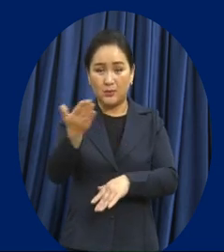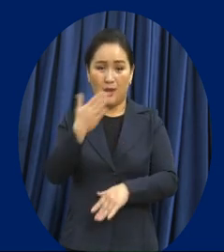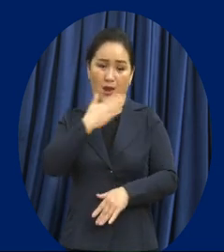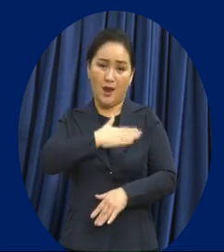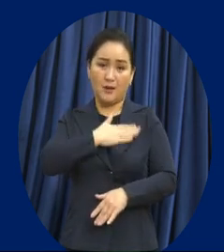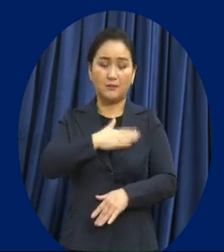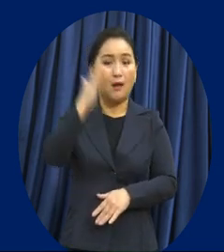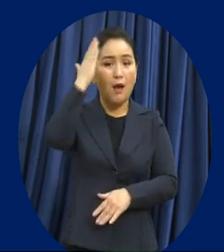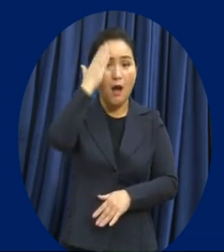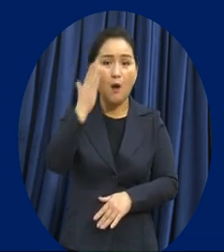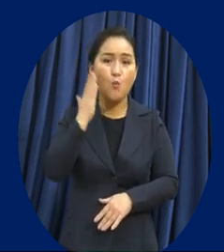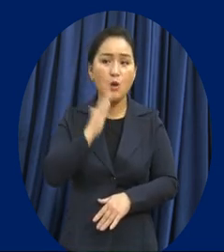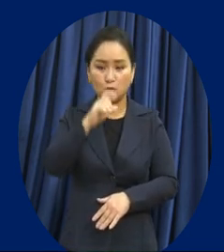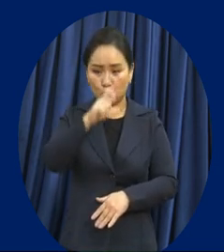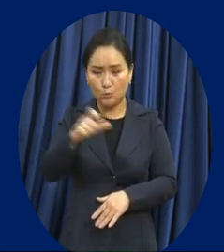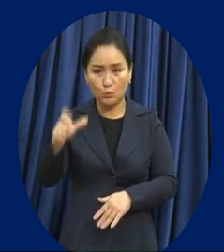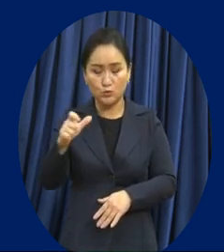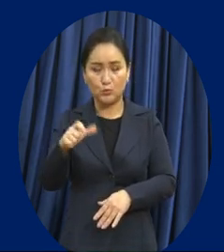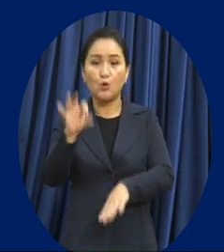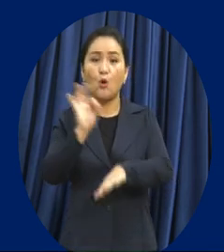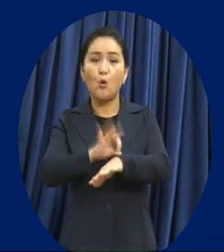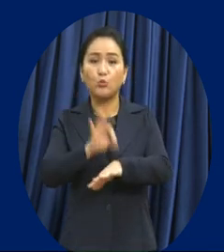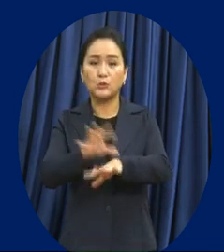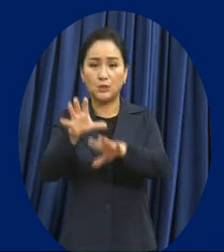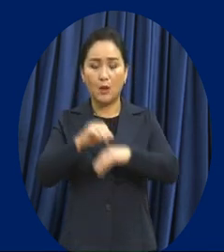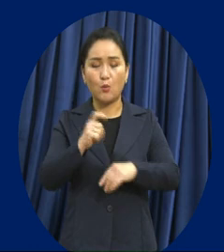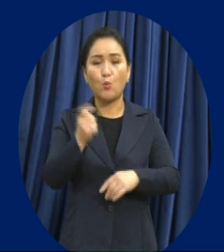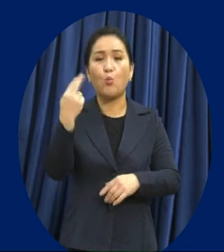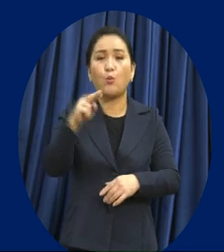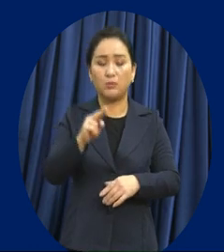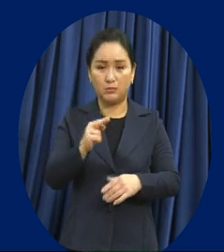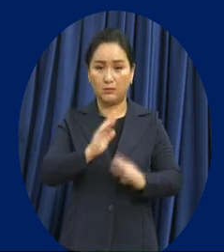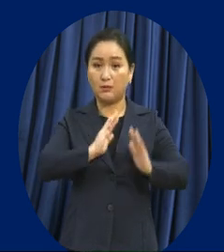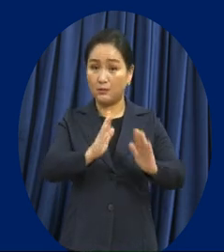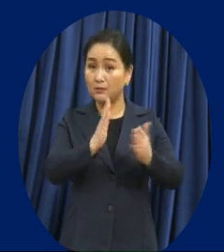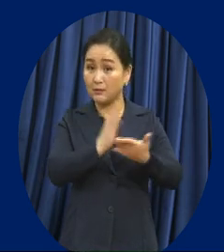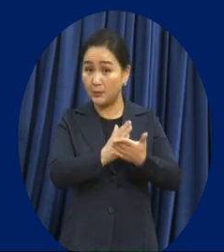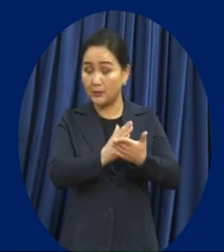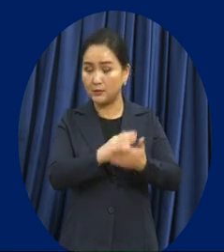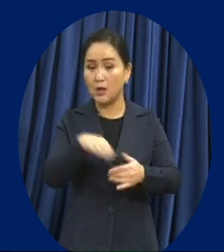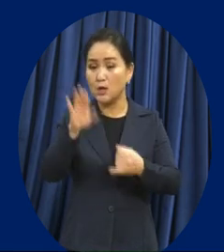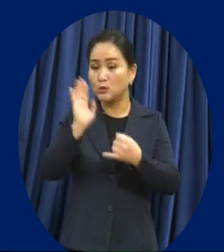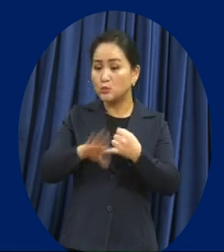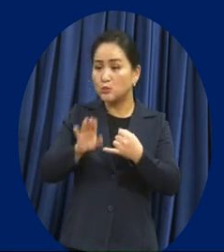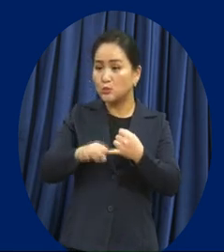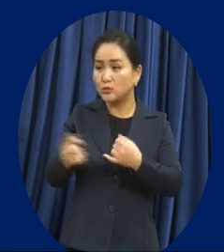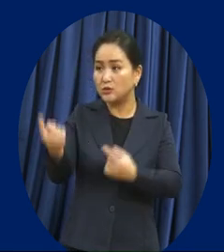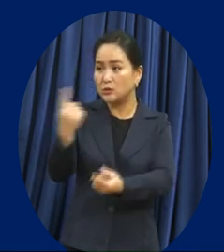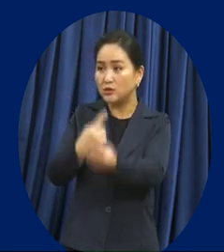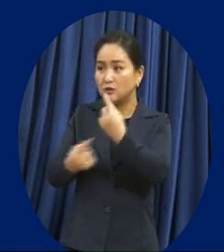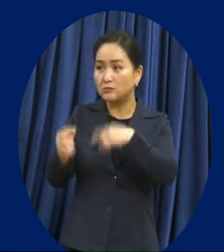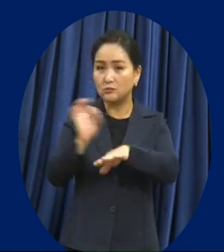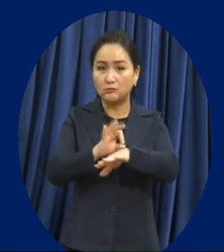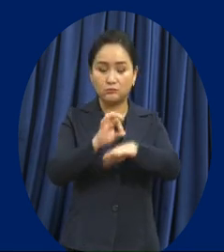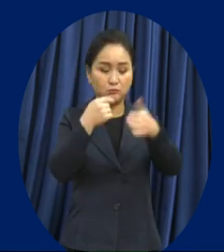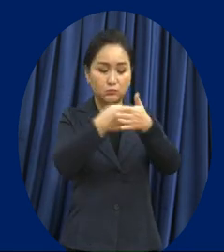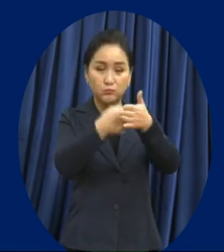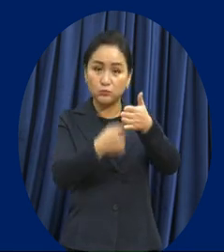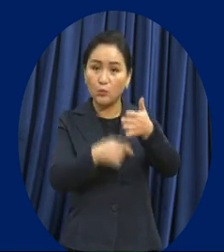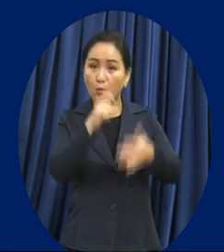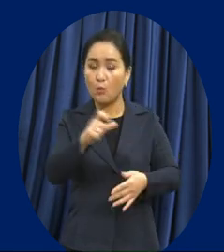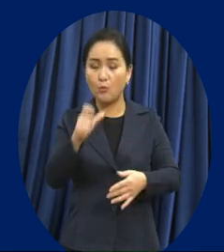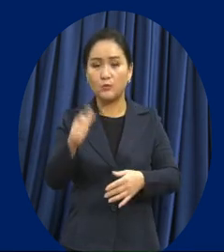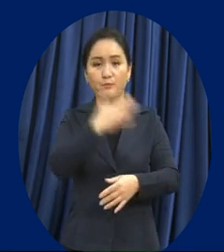одоо хүмүүс маань бол өвдөж хүндрэх ийм хандлагатай байгаа. За сүүлийн үед ирж байгаа өвчтнүүд бол ерөнхийдөө биеийн байдал одоо